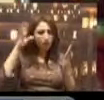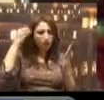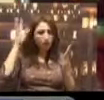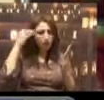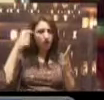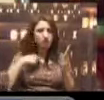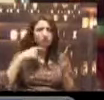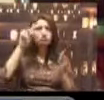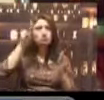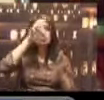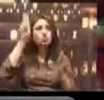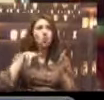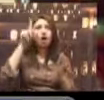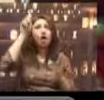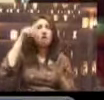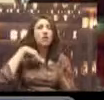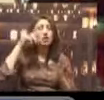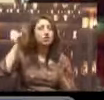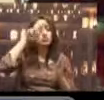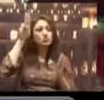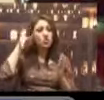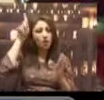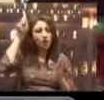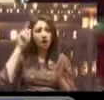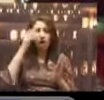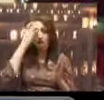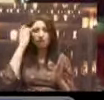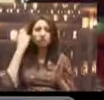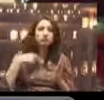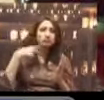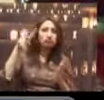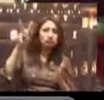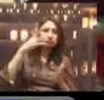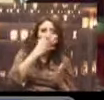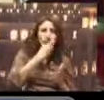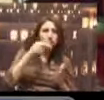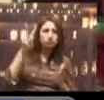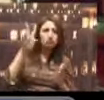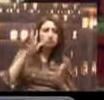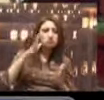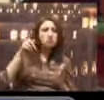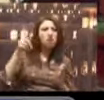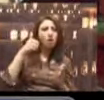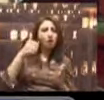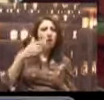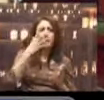بستخير ربنا سبحانه وتعالى، وبتوسم في البني ادم اللي قدامي من خلال